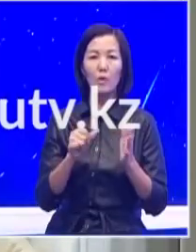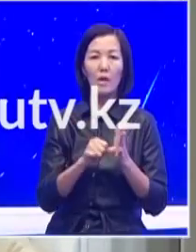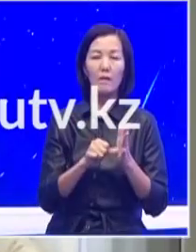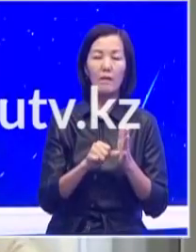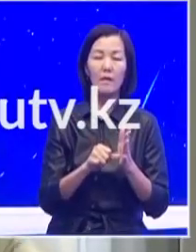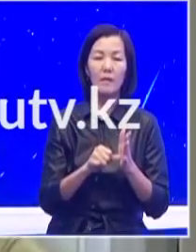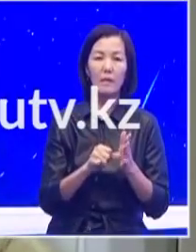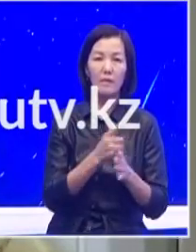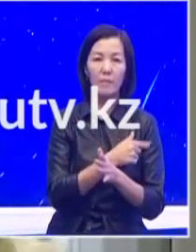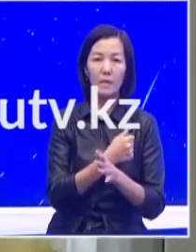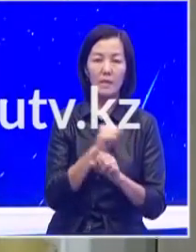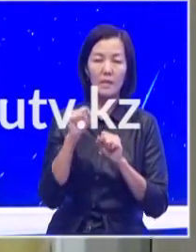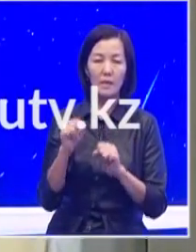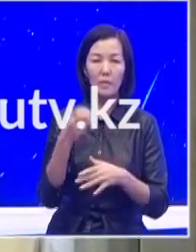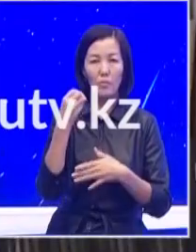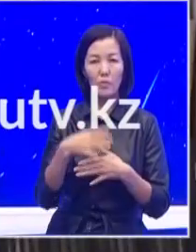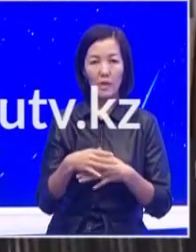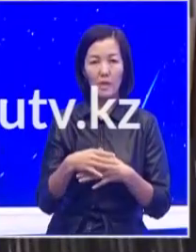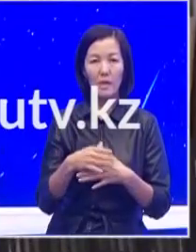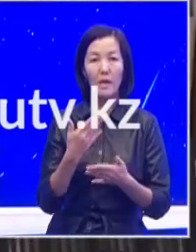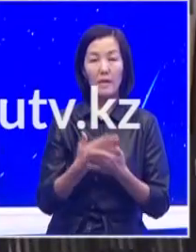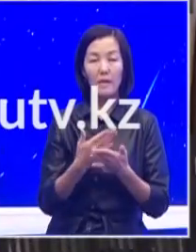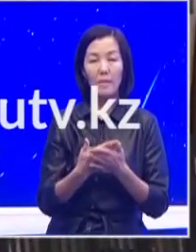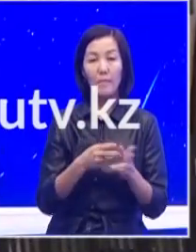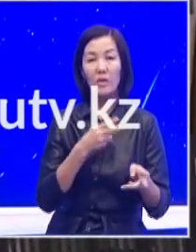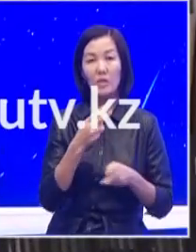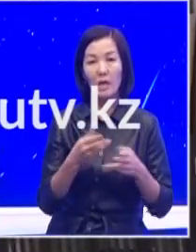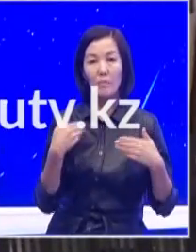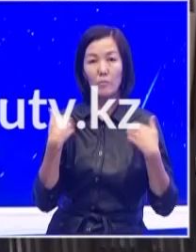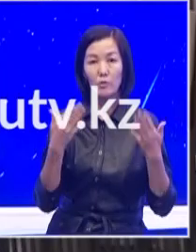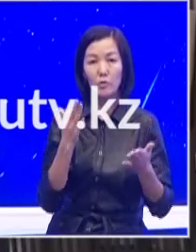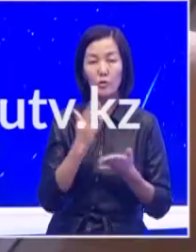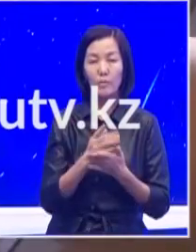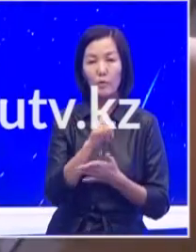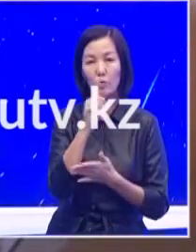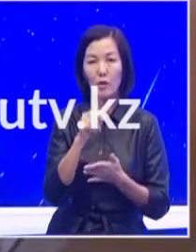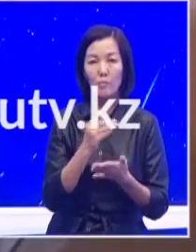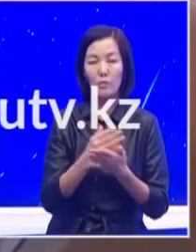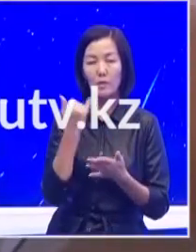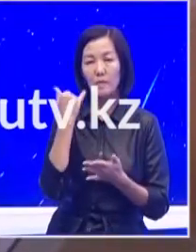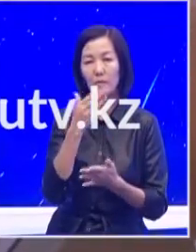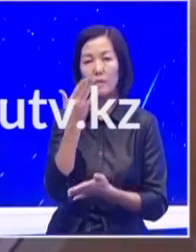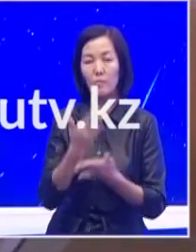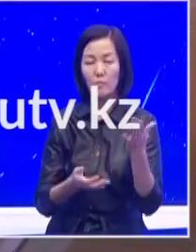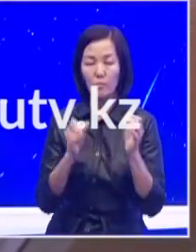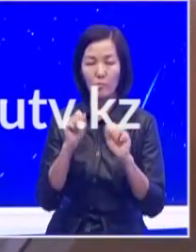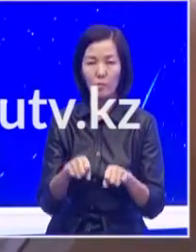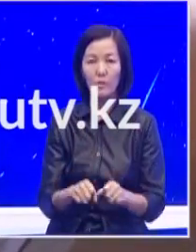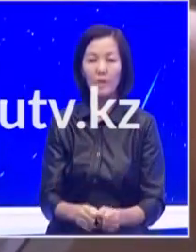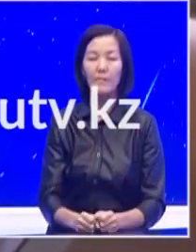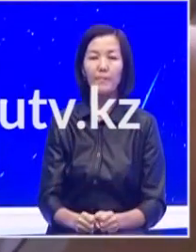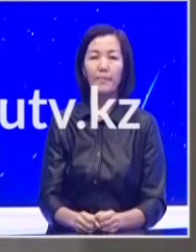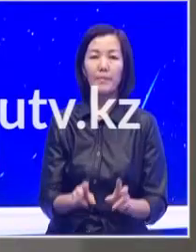сақтандыру жүйесінің кол орталық нөмірі. Егер де қандай да шағым ұсыныс болса, тәулік бойы мамандар қоңырауыңызға жауап береді.